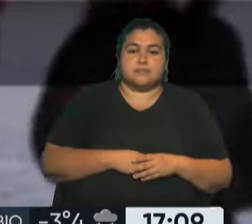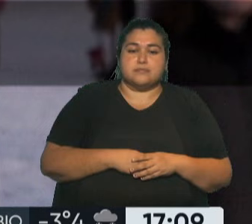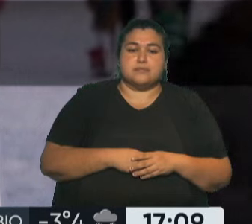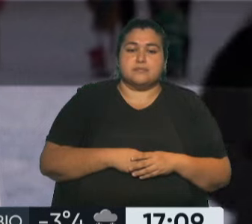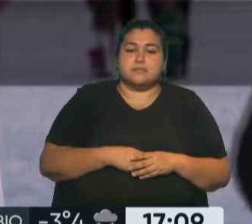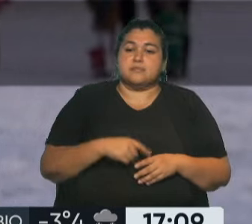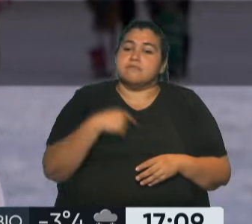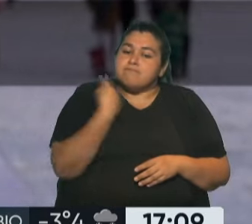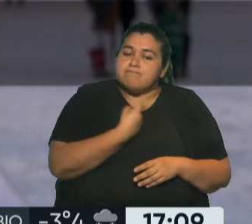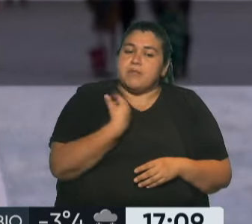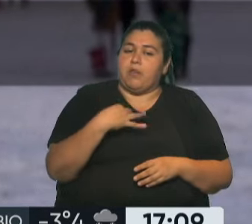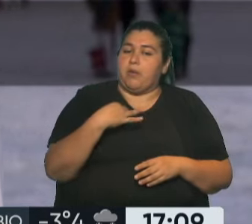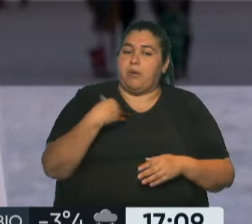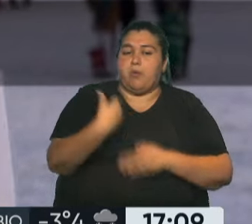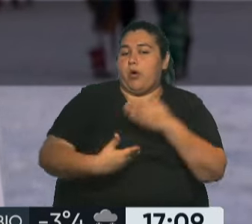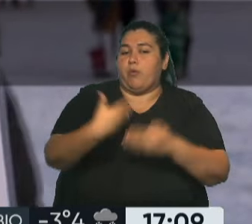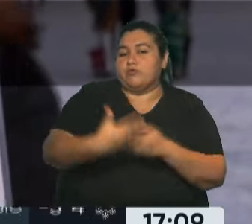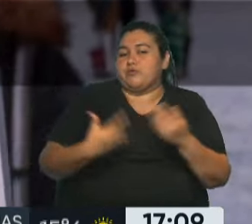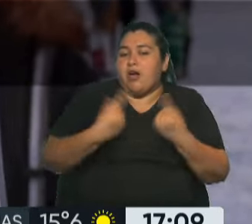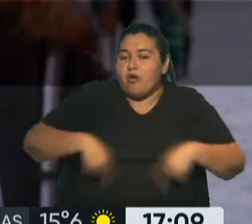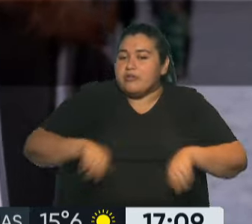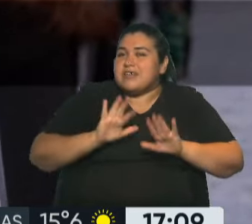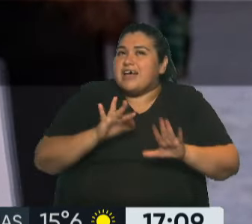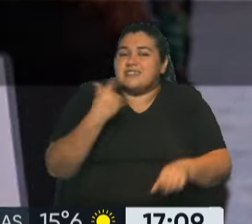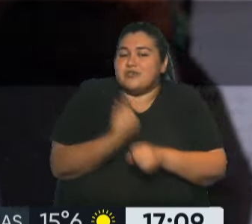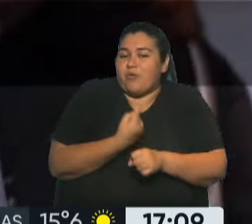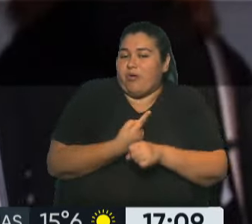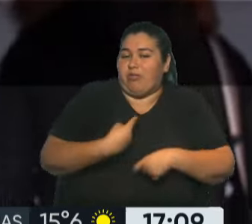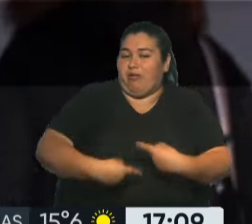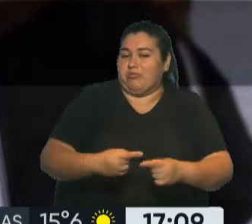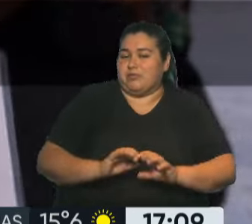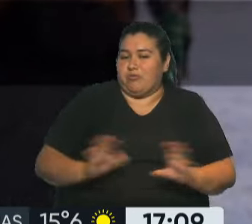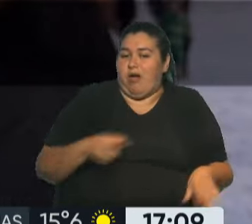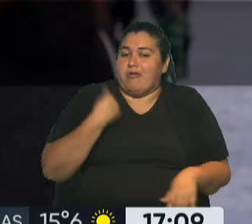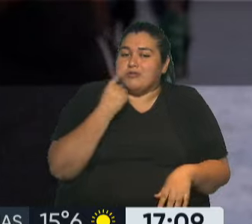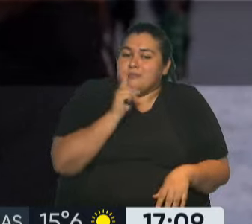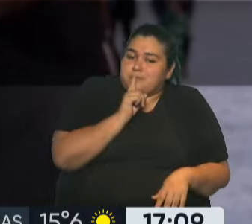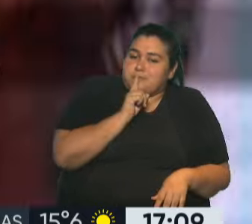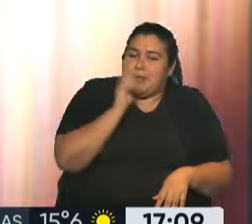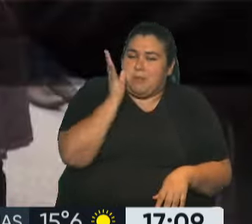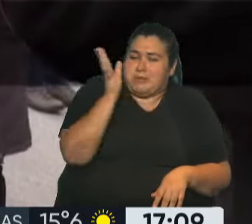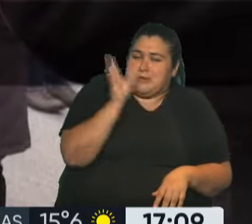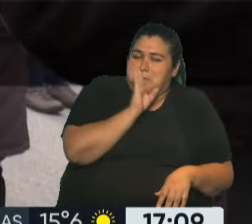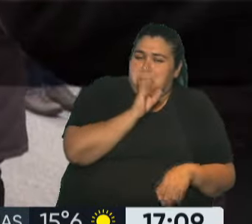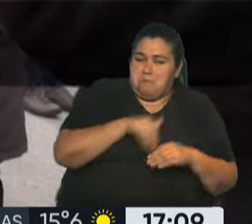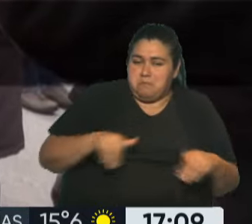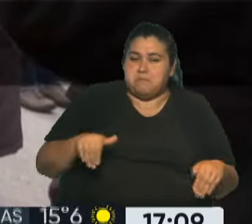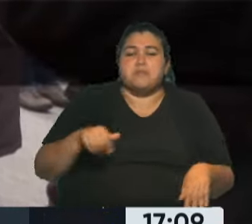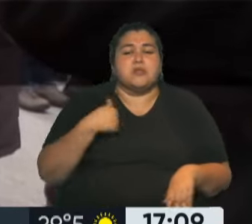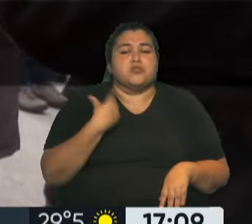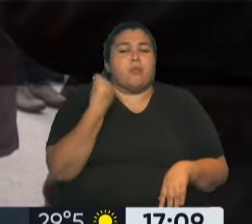Schauen, wie es weiterentwickelt. Aber es ist gut, dass endlich was passiert. Dass diese sogenannte schweigende Mehrheit doch nicht so schweigend ist. Ich habe Angst,